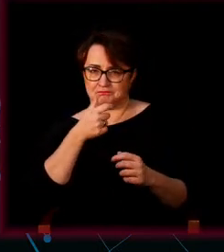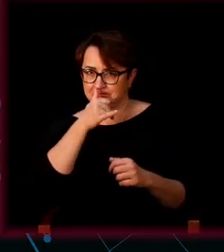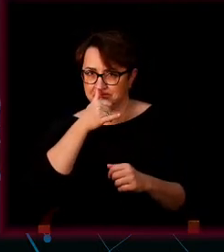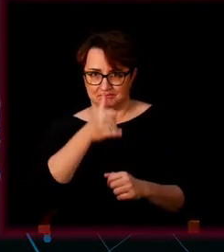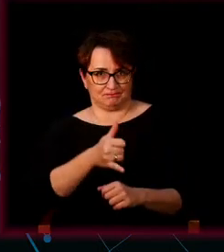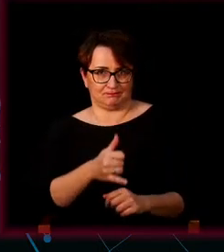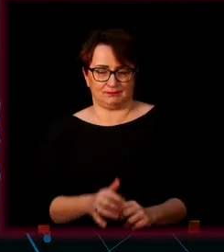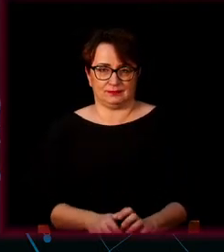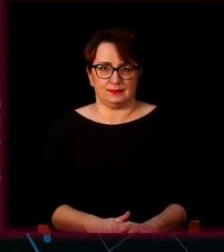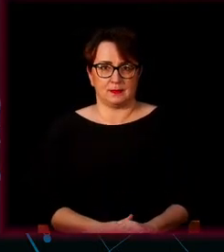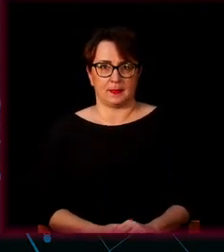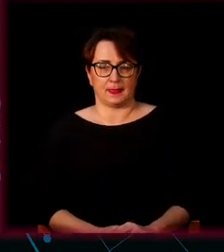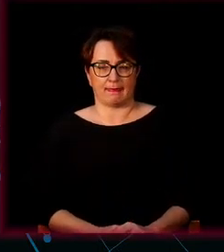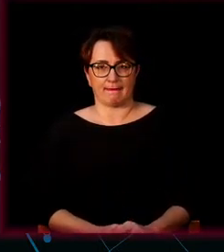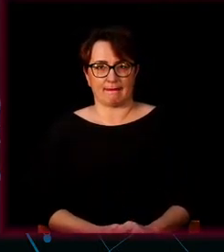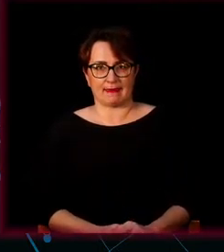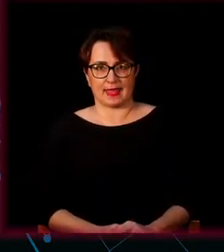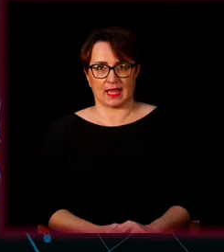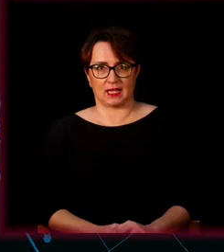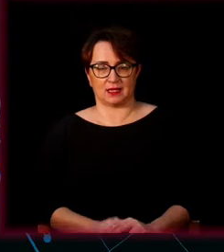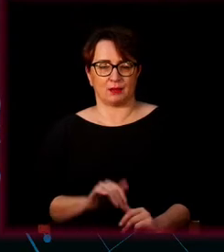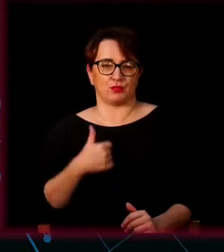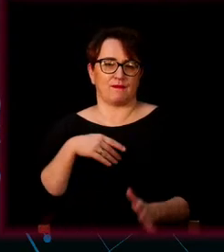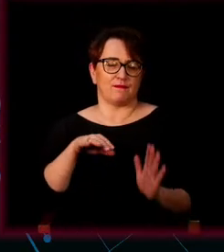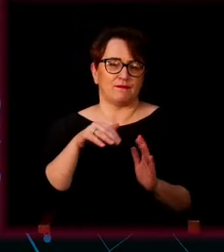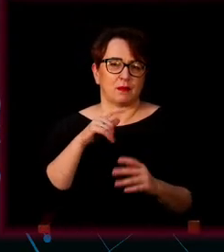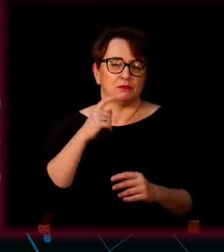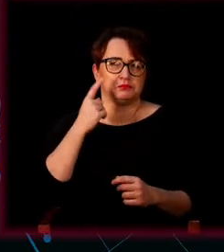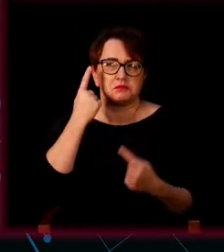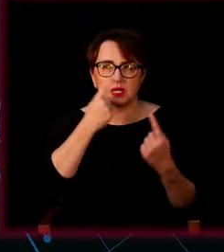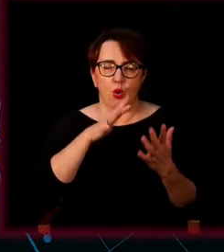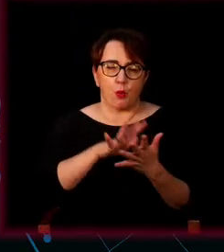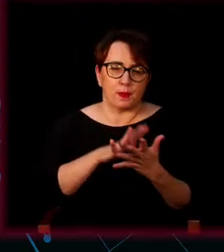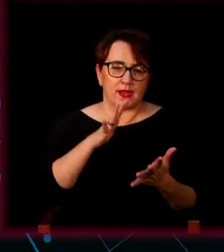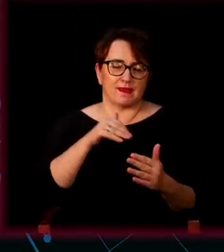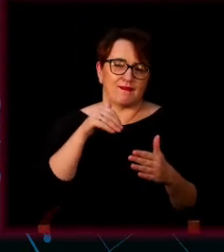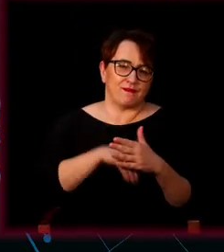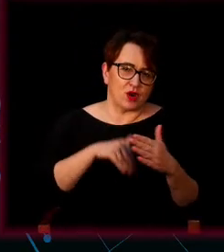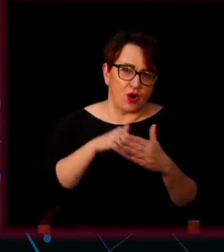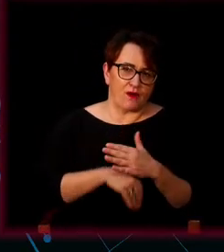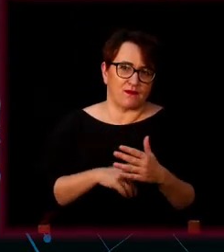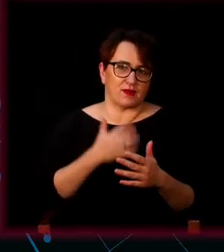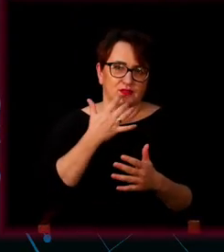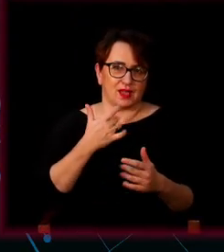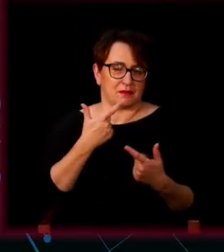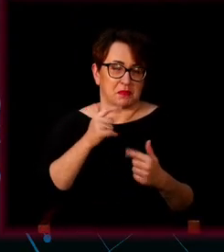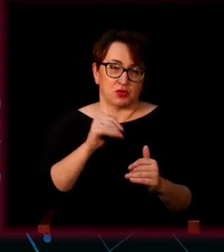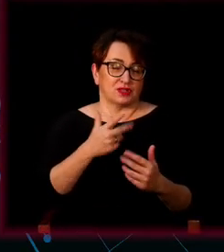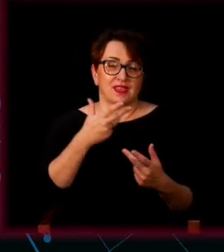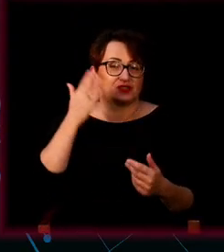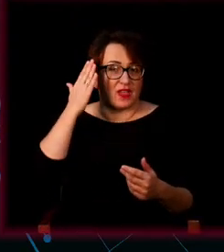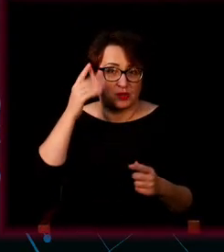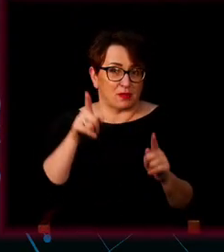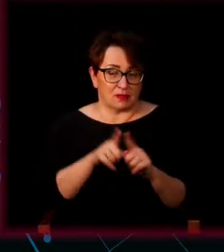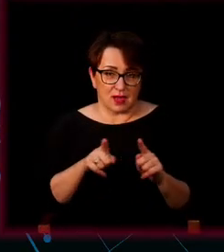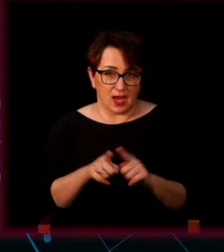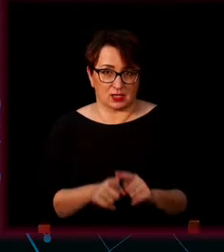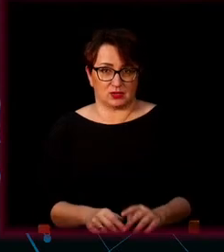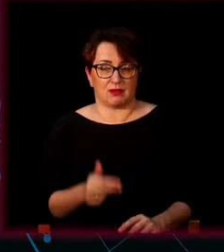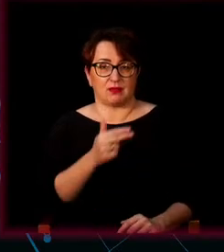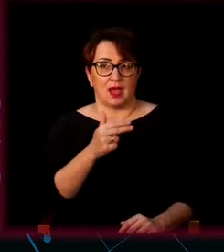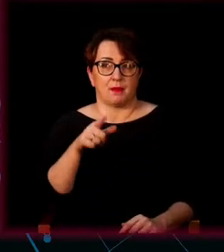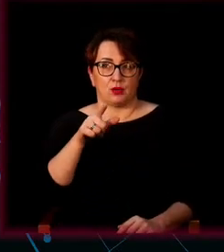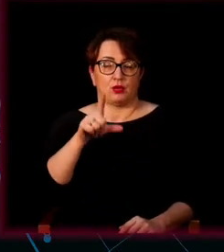od swoich uwarunkowań, od swoich poglądów, od swoich opinii, jakichś takich też nieuświadomionych chyba na